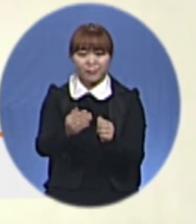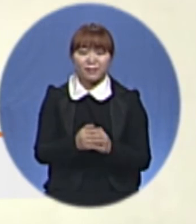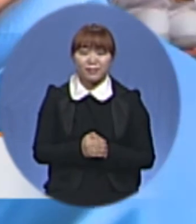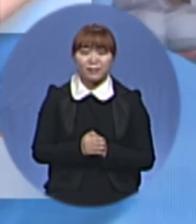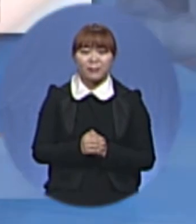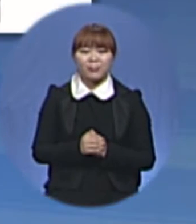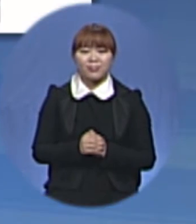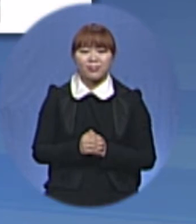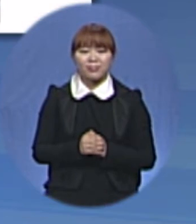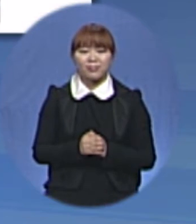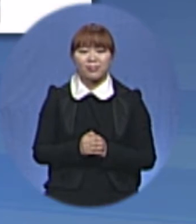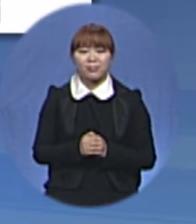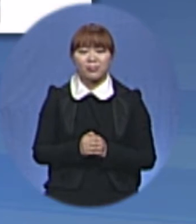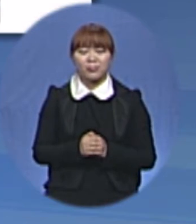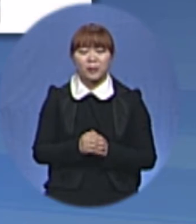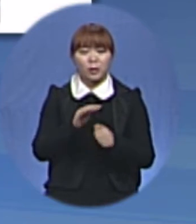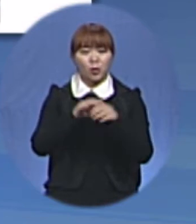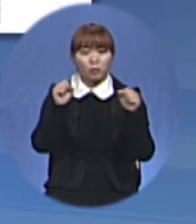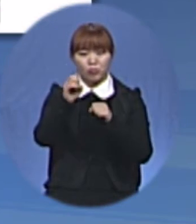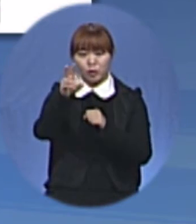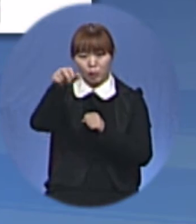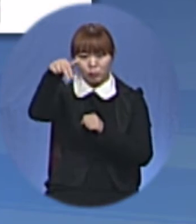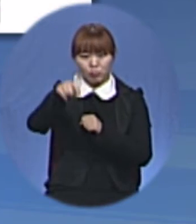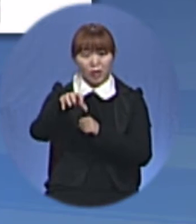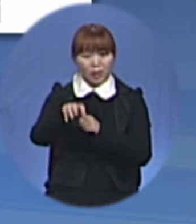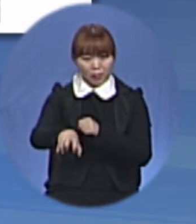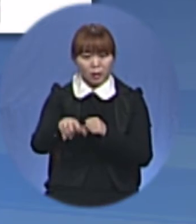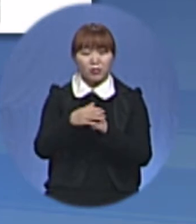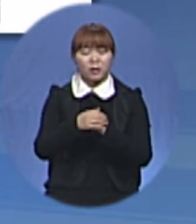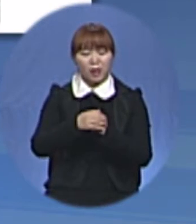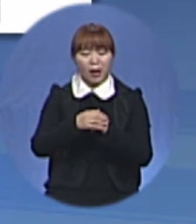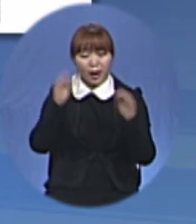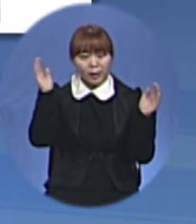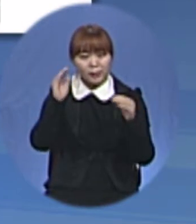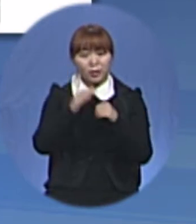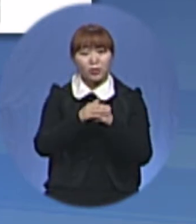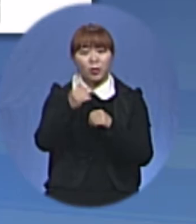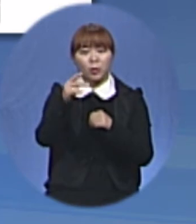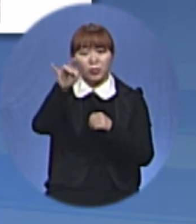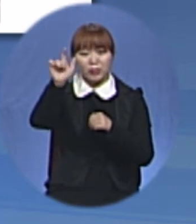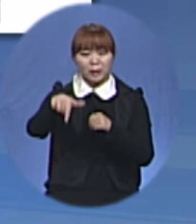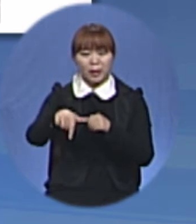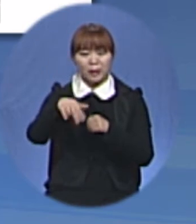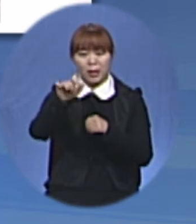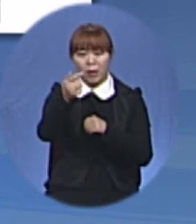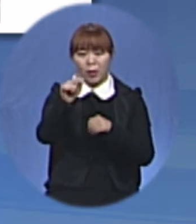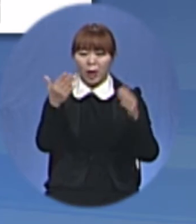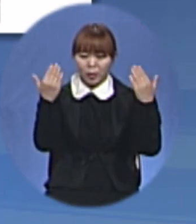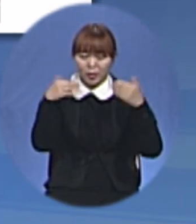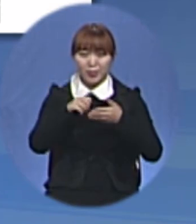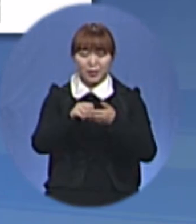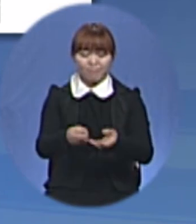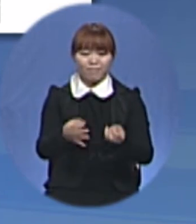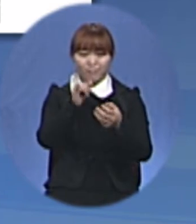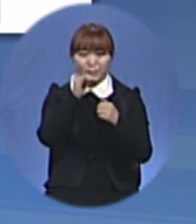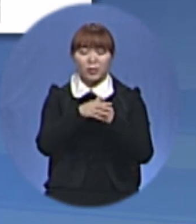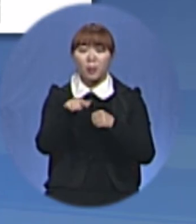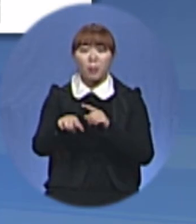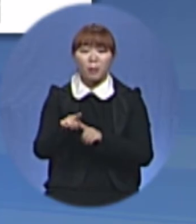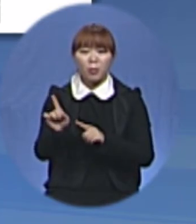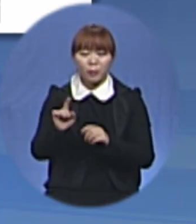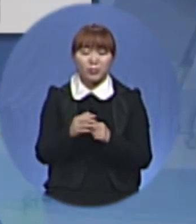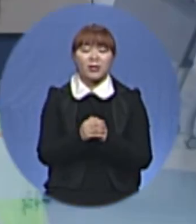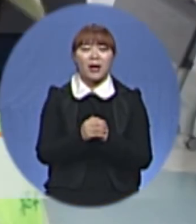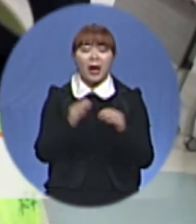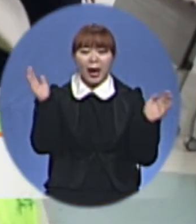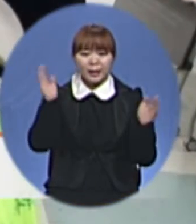됩니다. 경북 영주시에 위치한 영주 청소년 녹색 사관학교에서 입교식이 열렸습니다. 녹색